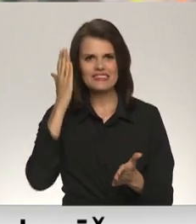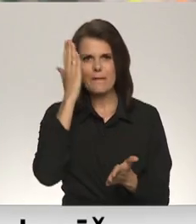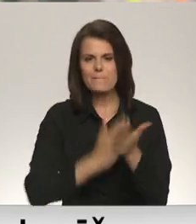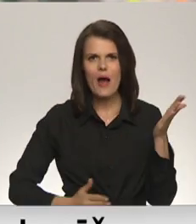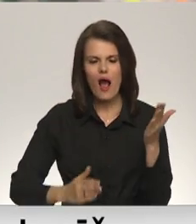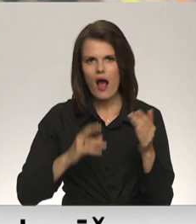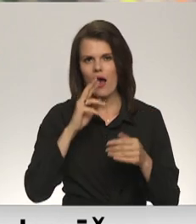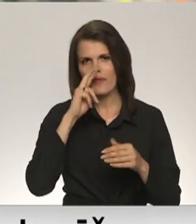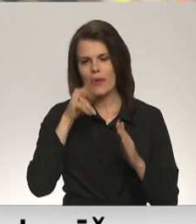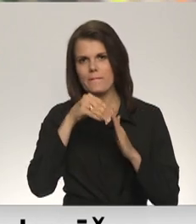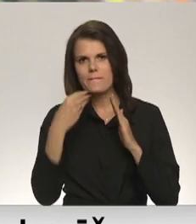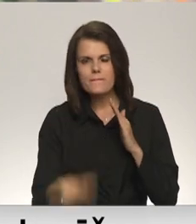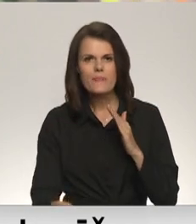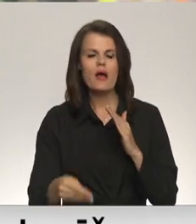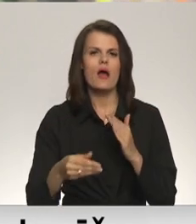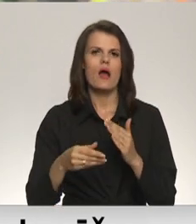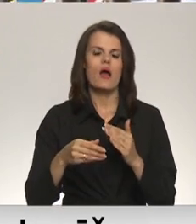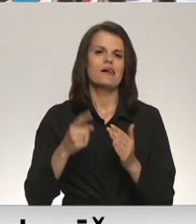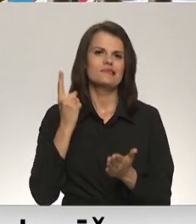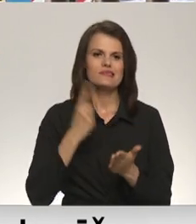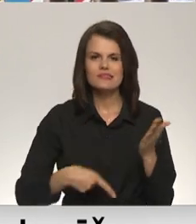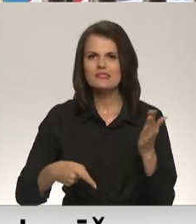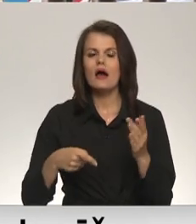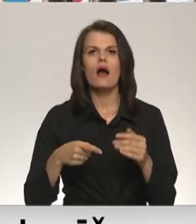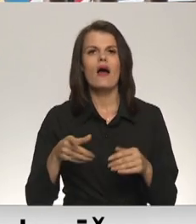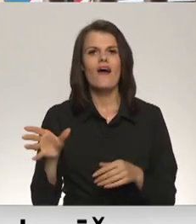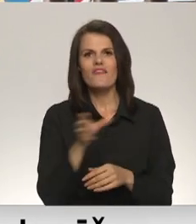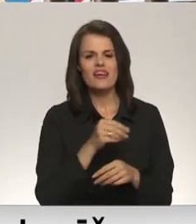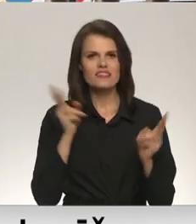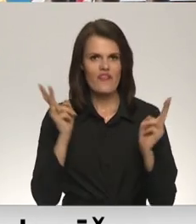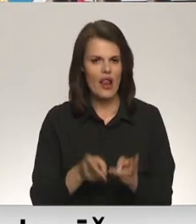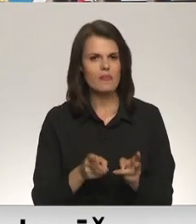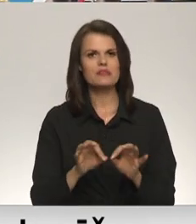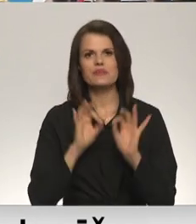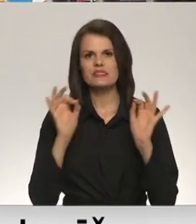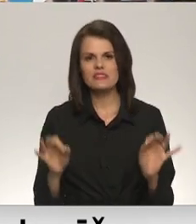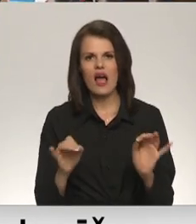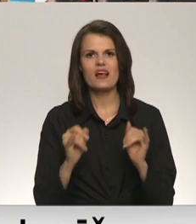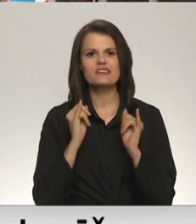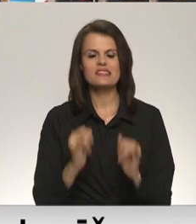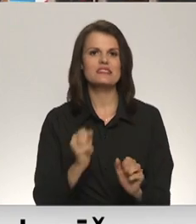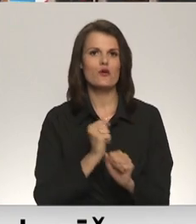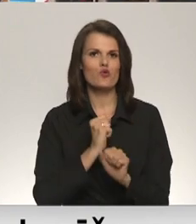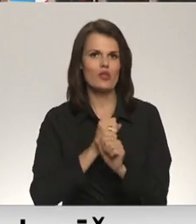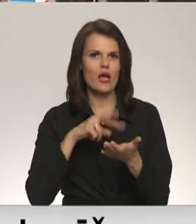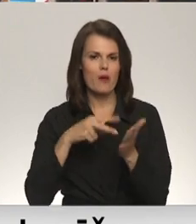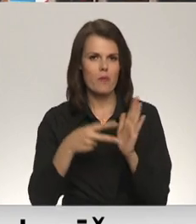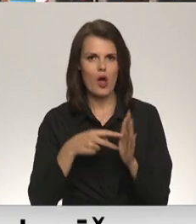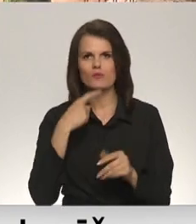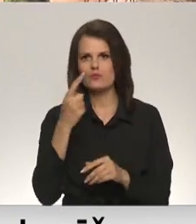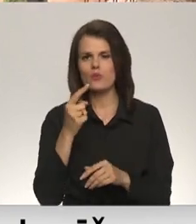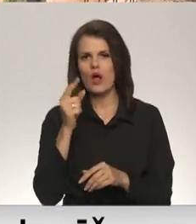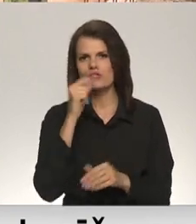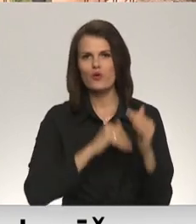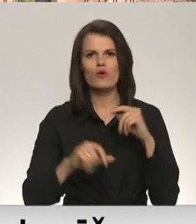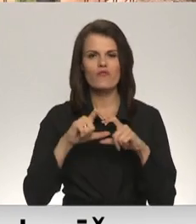flīze izkritus no rokām, kur iegriež rokā. Teju visi nelaimes gadījumi sāks ar sliktu darba plānošanu, norāda universitātes